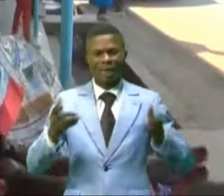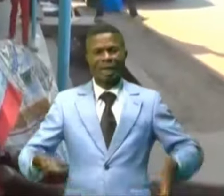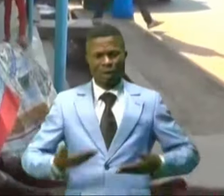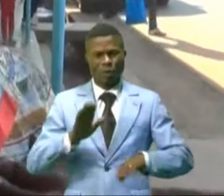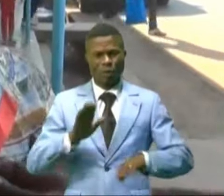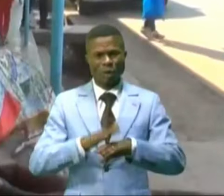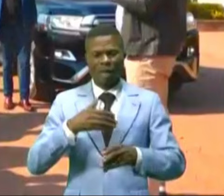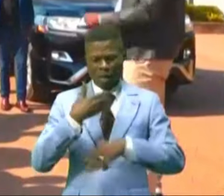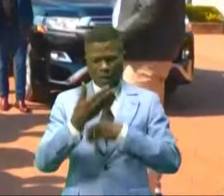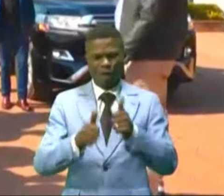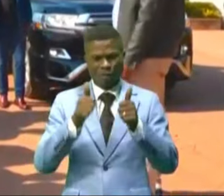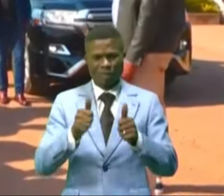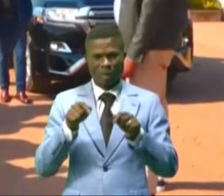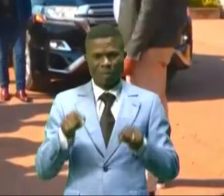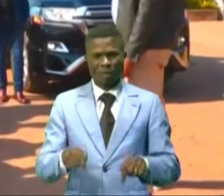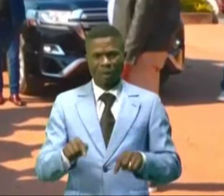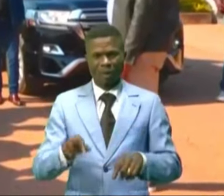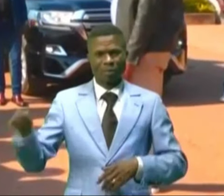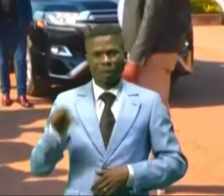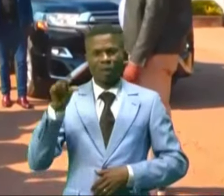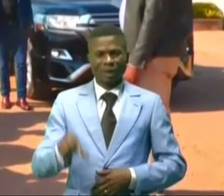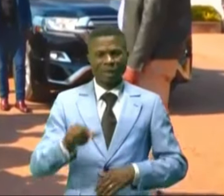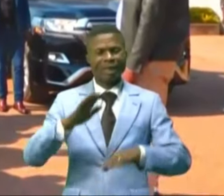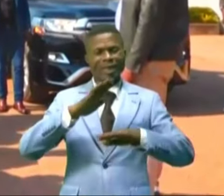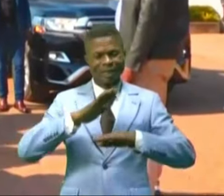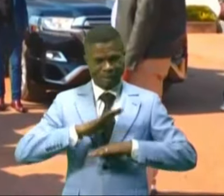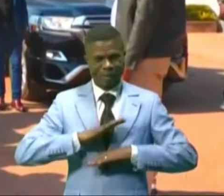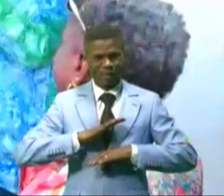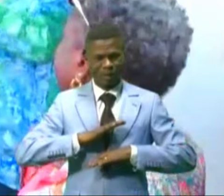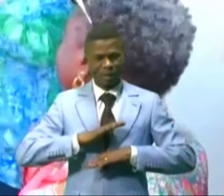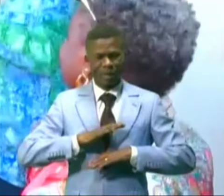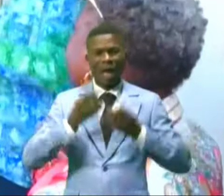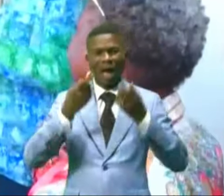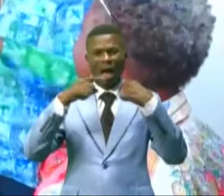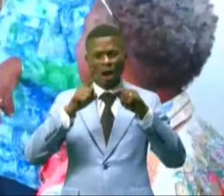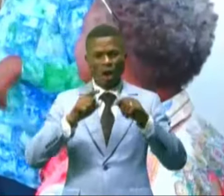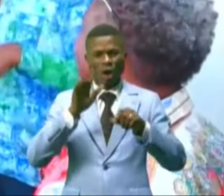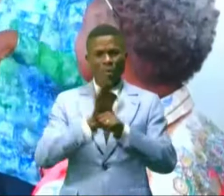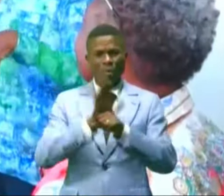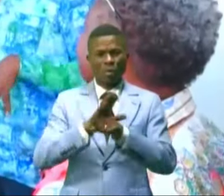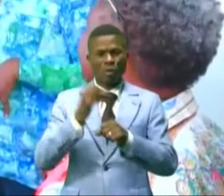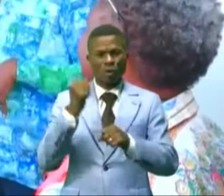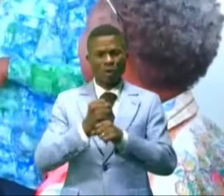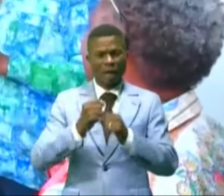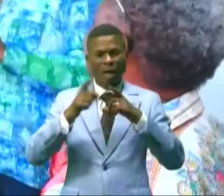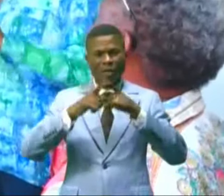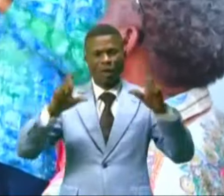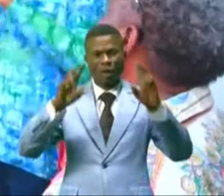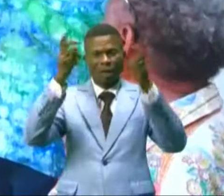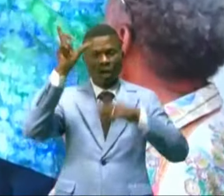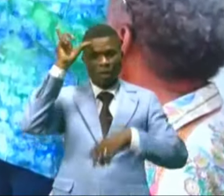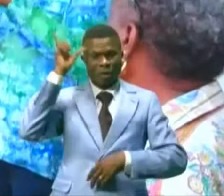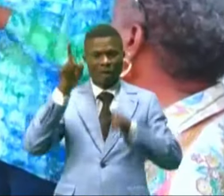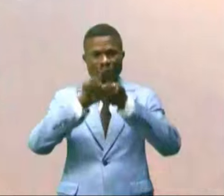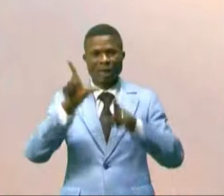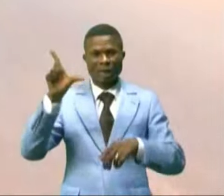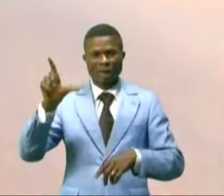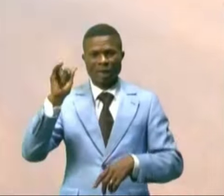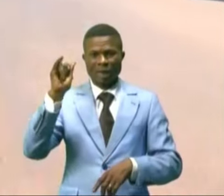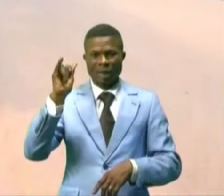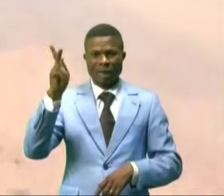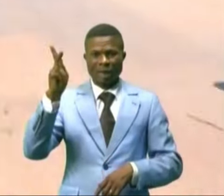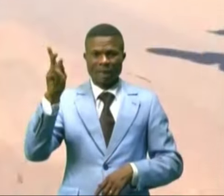bien fait et tout. Jacques Kaboula Katwe s'est dit satisfait et annonce une série de grands travaux à Lubumbashi et à Likasi. Nous